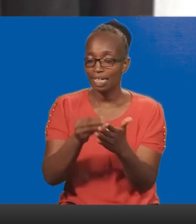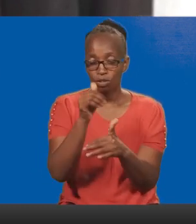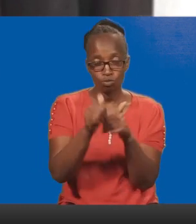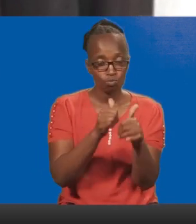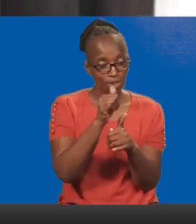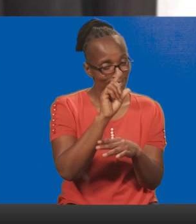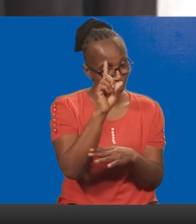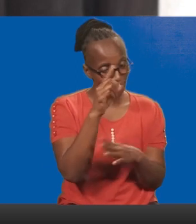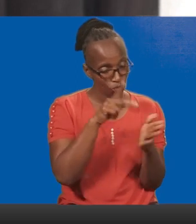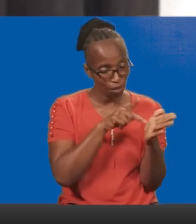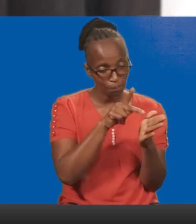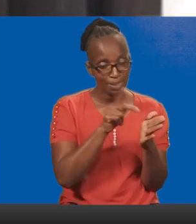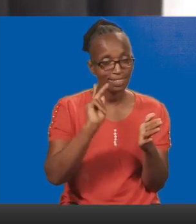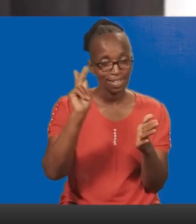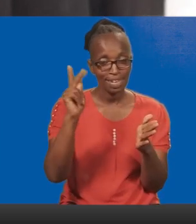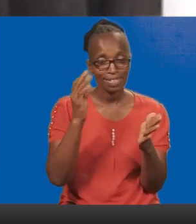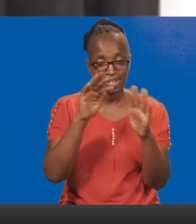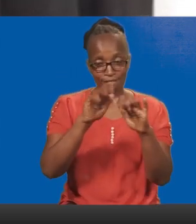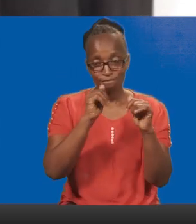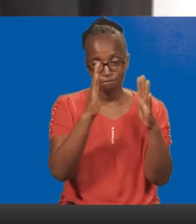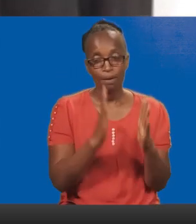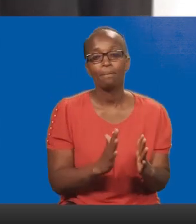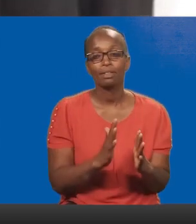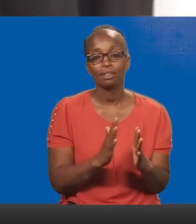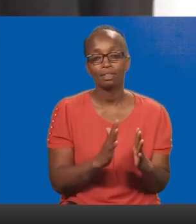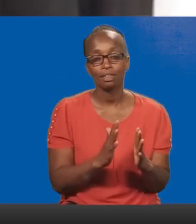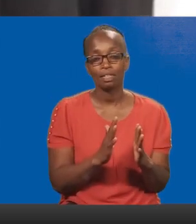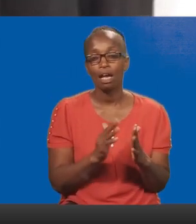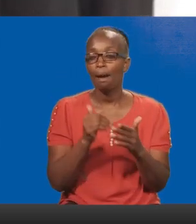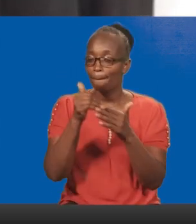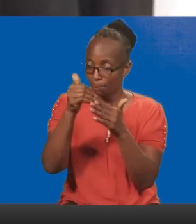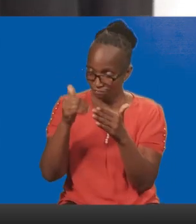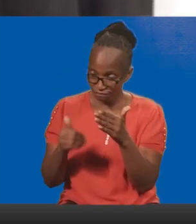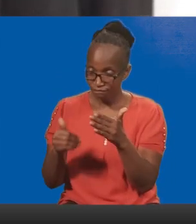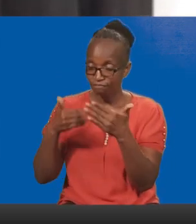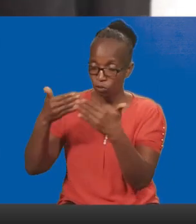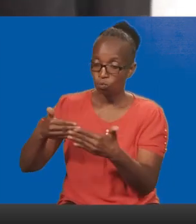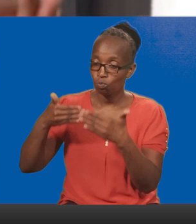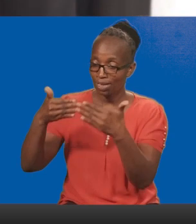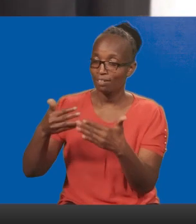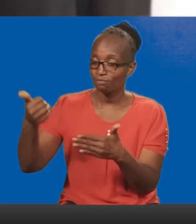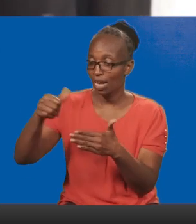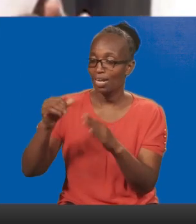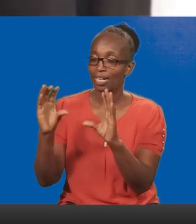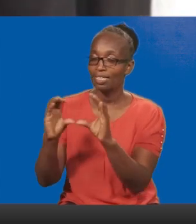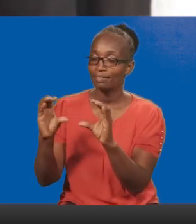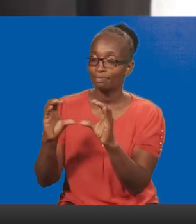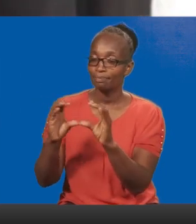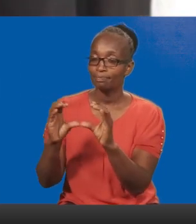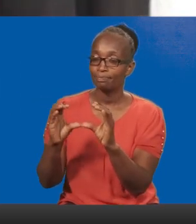ile reit umel wakim wa kenya kwa kununu mao yao kabla